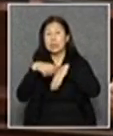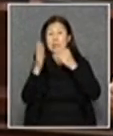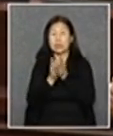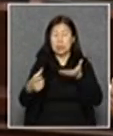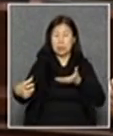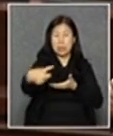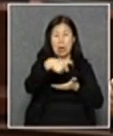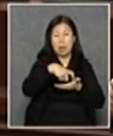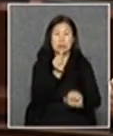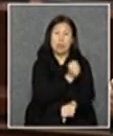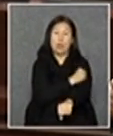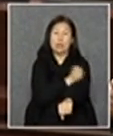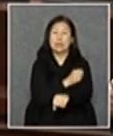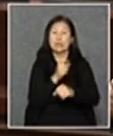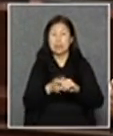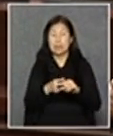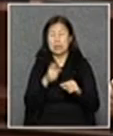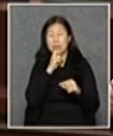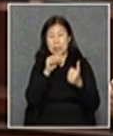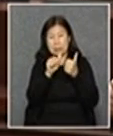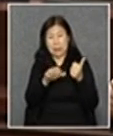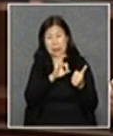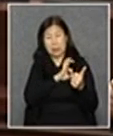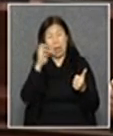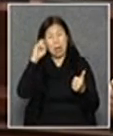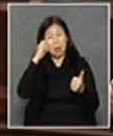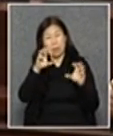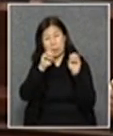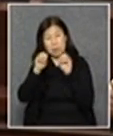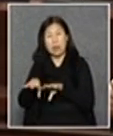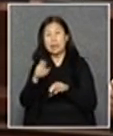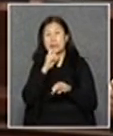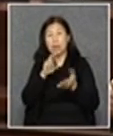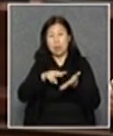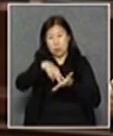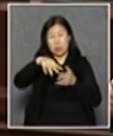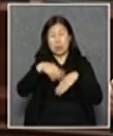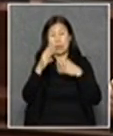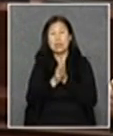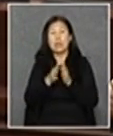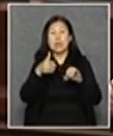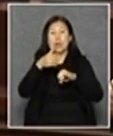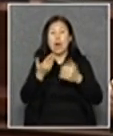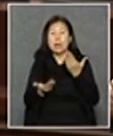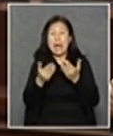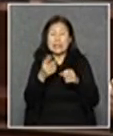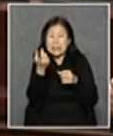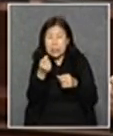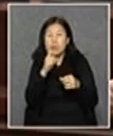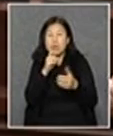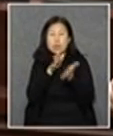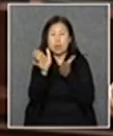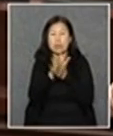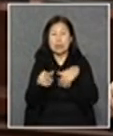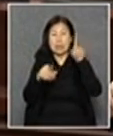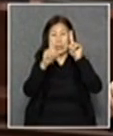困難，籌委會一度考慮放棄這個主辦，項目差點流產。1980年